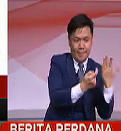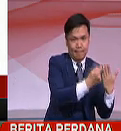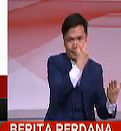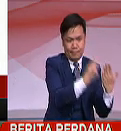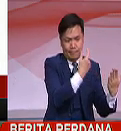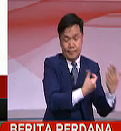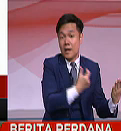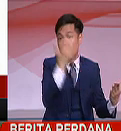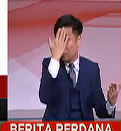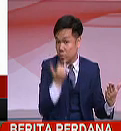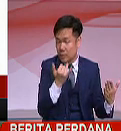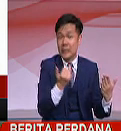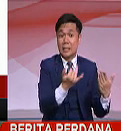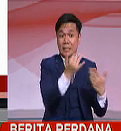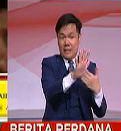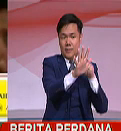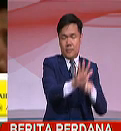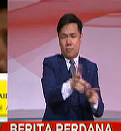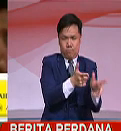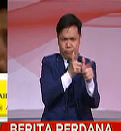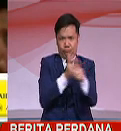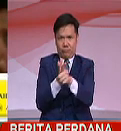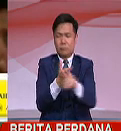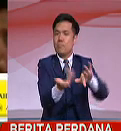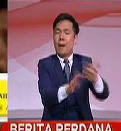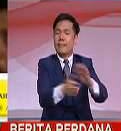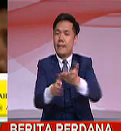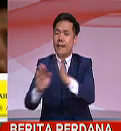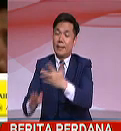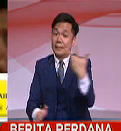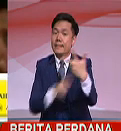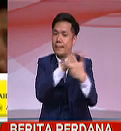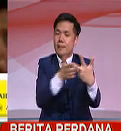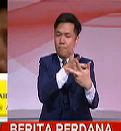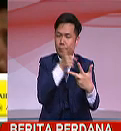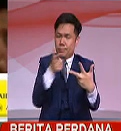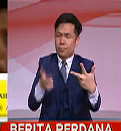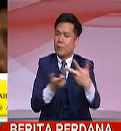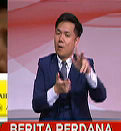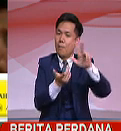3 daripadanya ditembak mati dalam pertempuran dengan pasukan